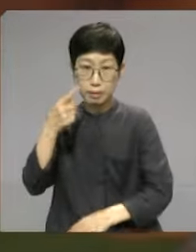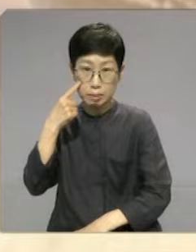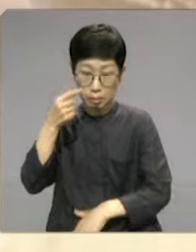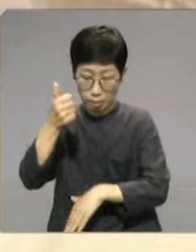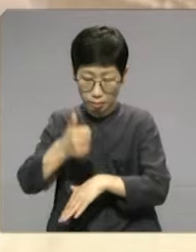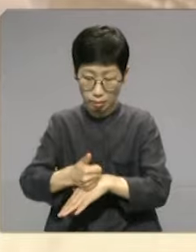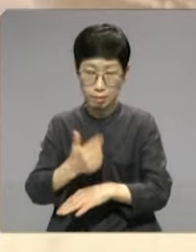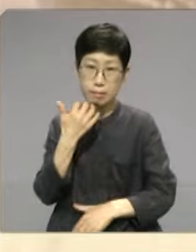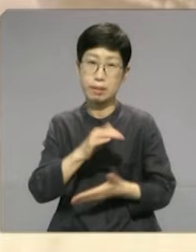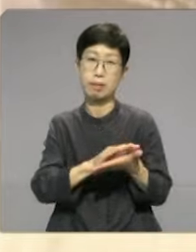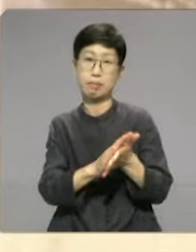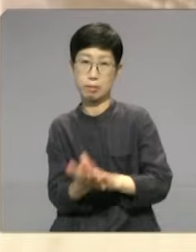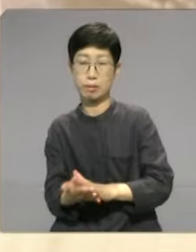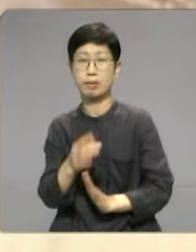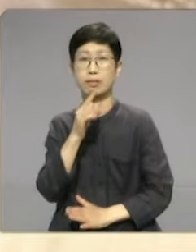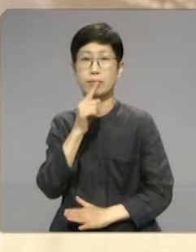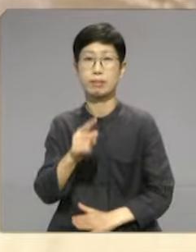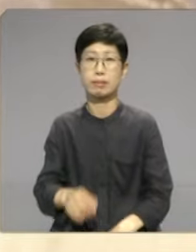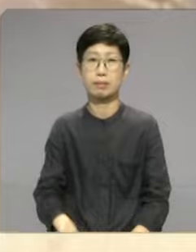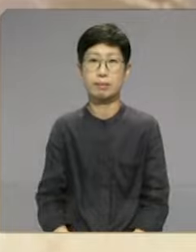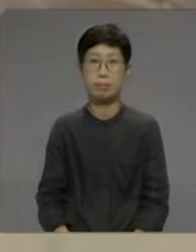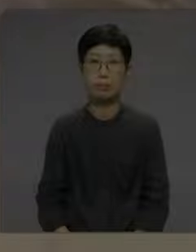색깔이 변했다고 밝혔습니다